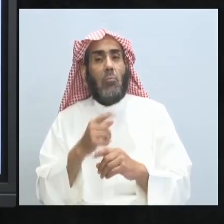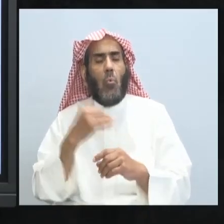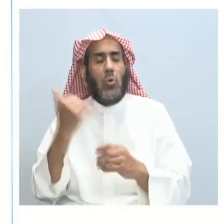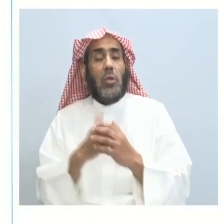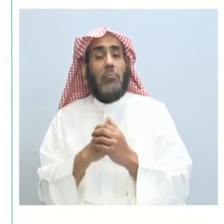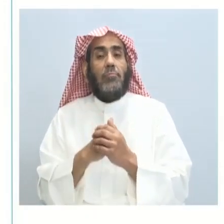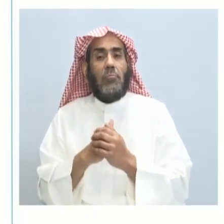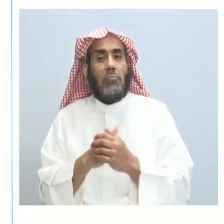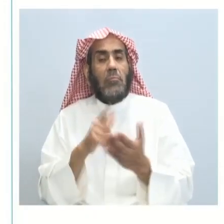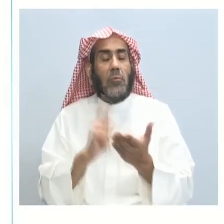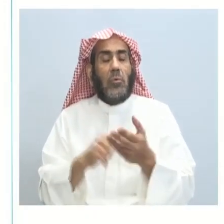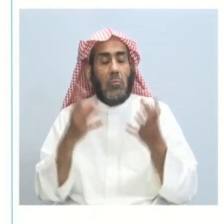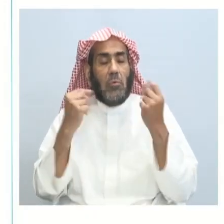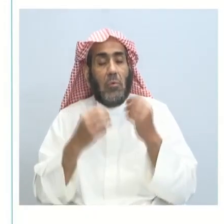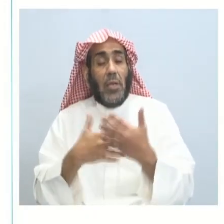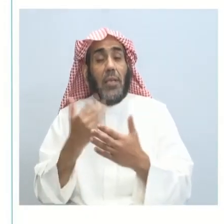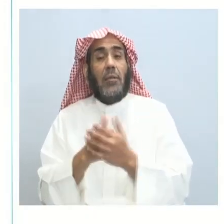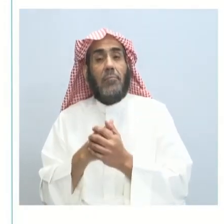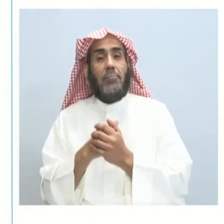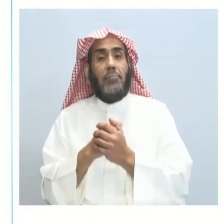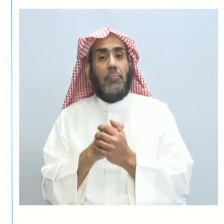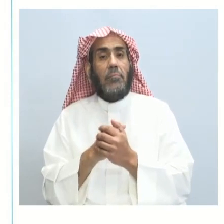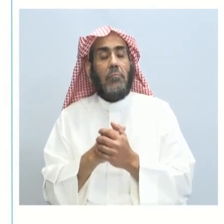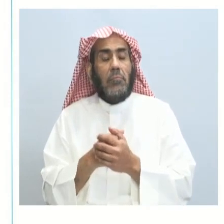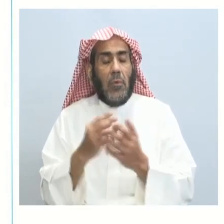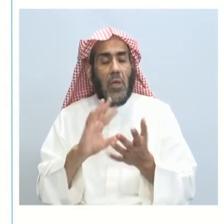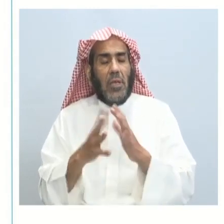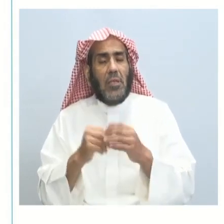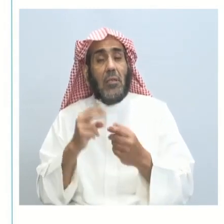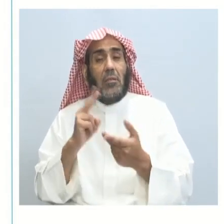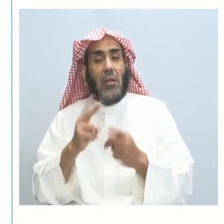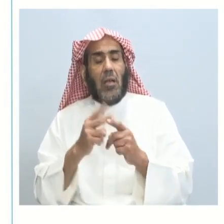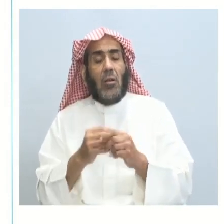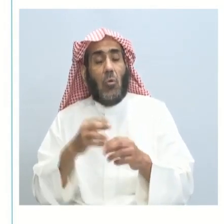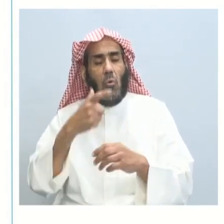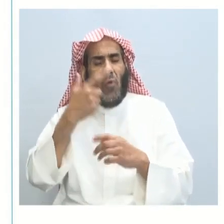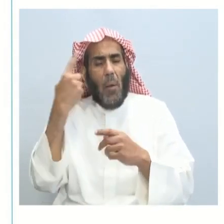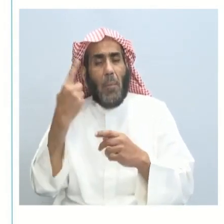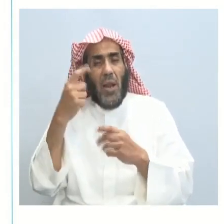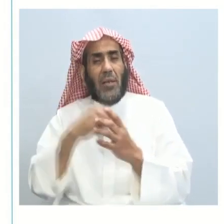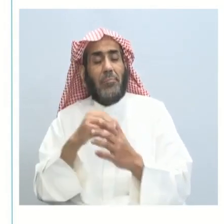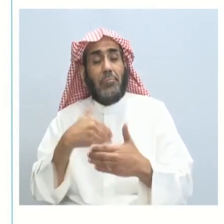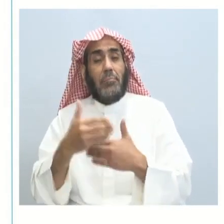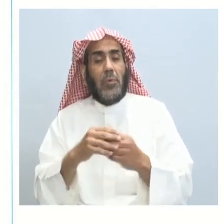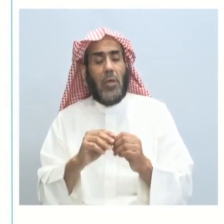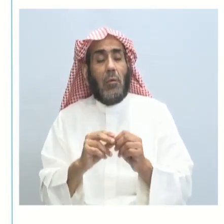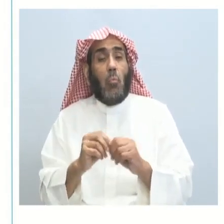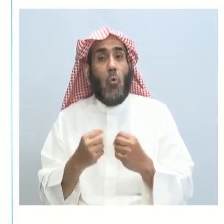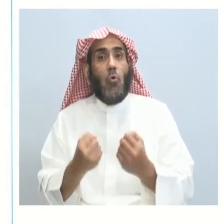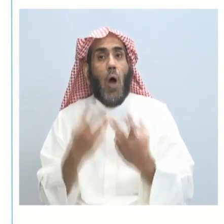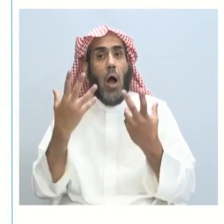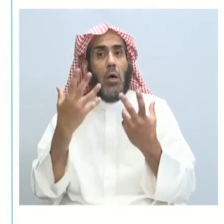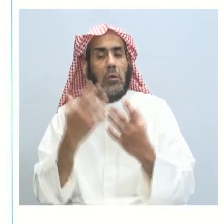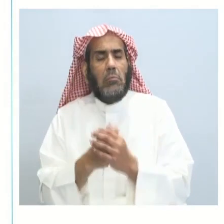مهم جدا ان تكون المعلومات حديثه معلومات قد تتغير الظروف المناخيه ايضا بشكل مفاجئ